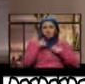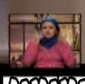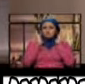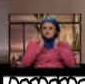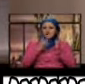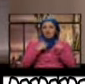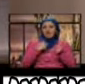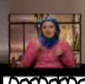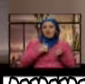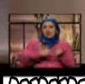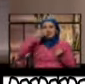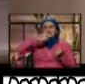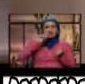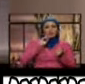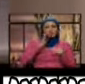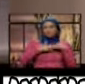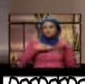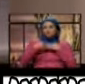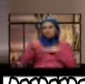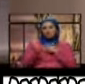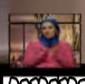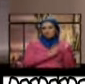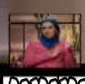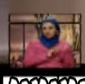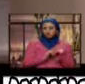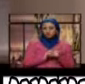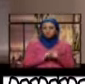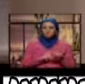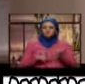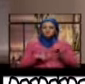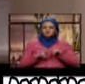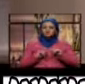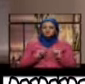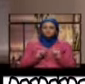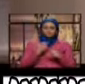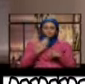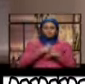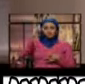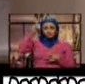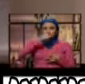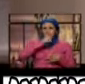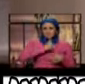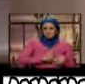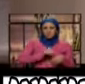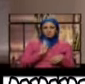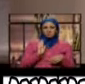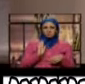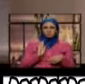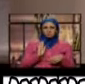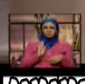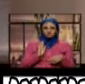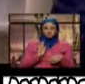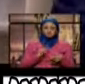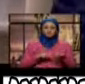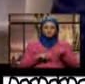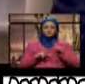الاعلى لو واحد منهم مات من ال 17 دول تخلي ولي الامر ما يصليش عليه ولا تصلي على احد منهم مات ابدا ولا تقوم